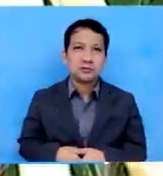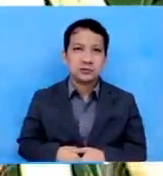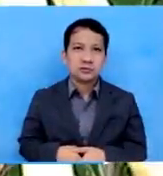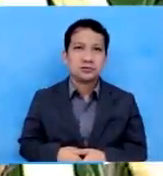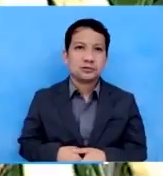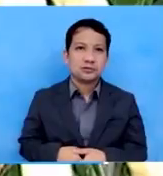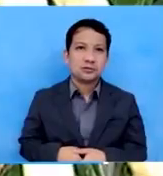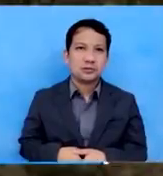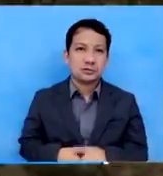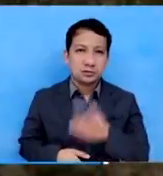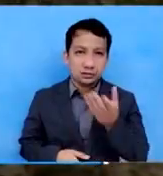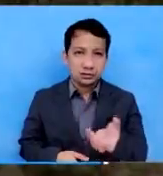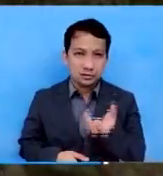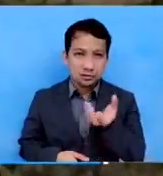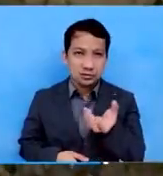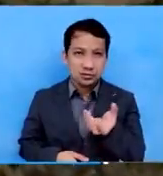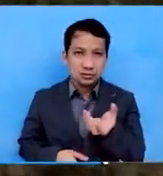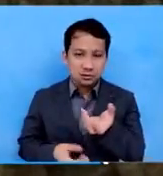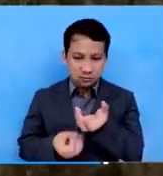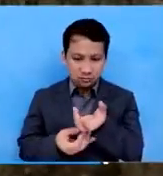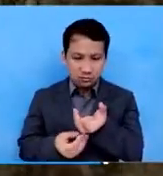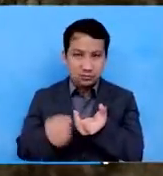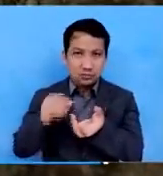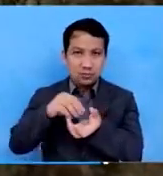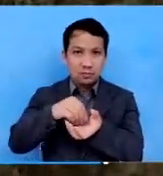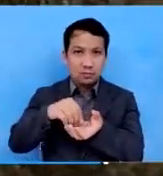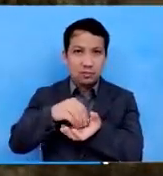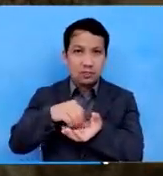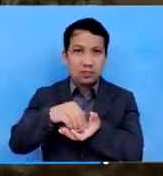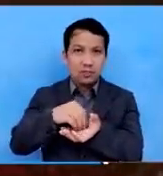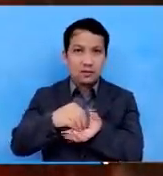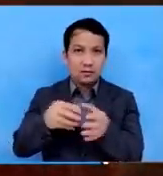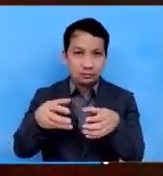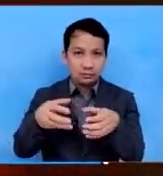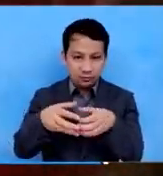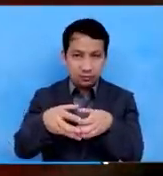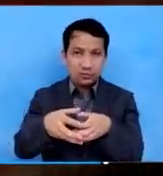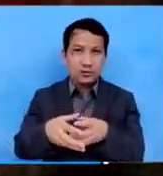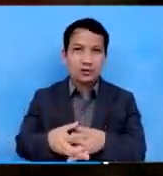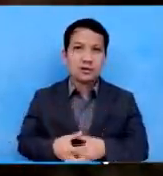Sa huli, lulutuin na ang mga butil na ito para mabuo.